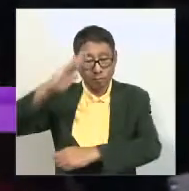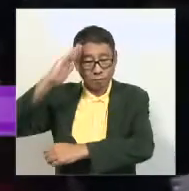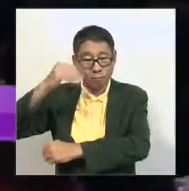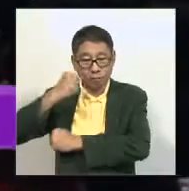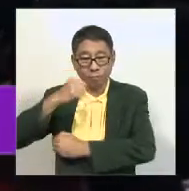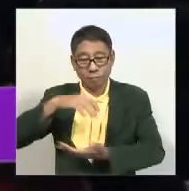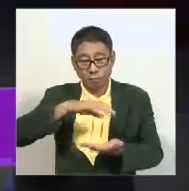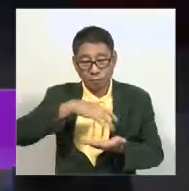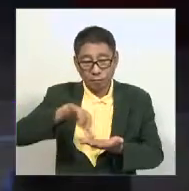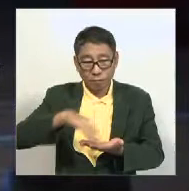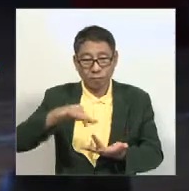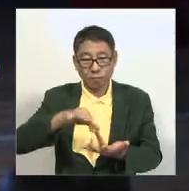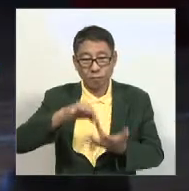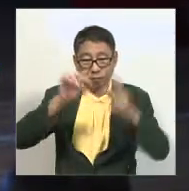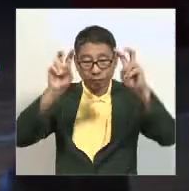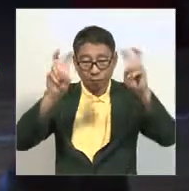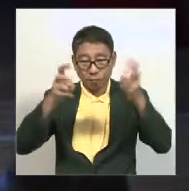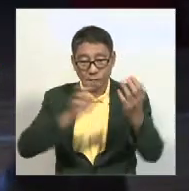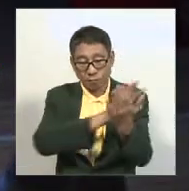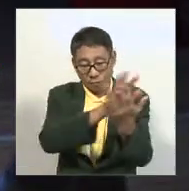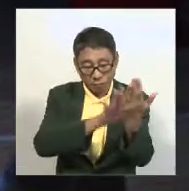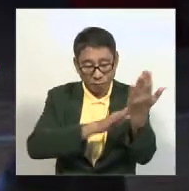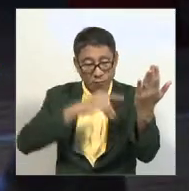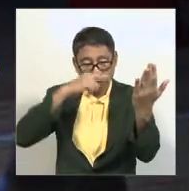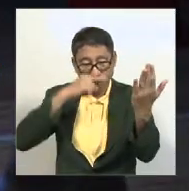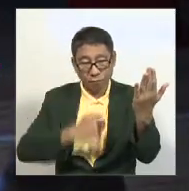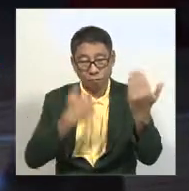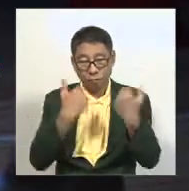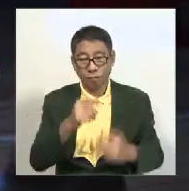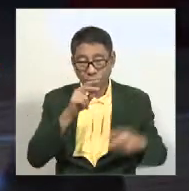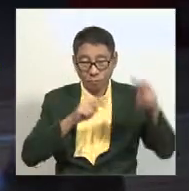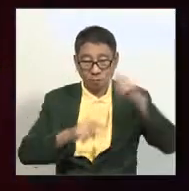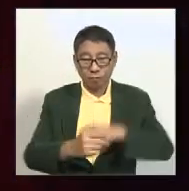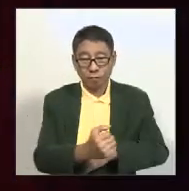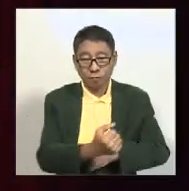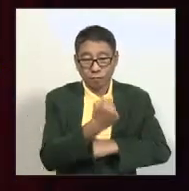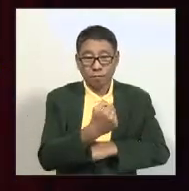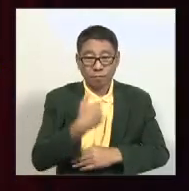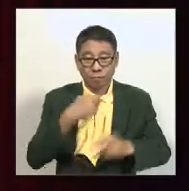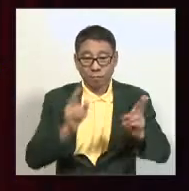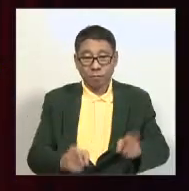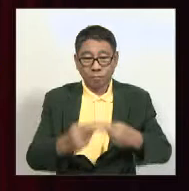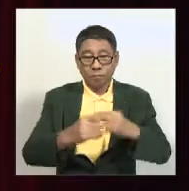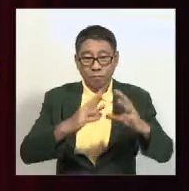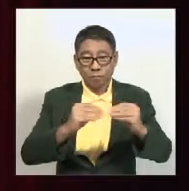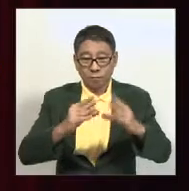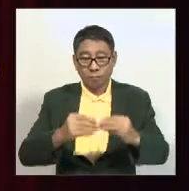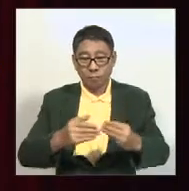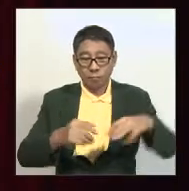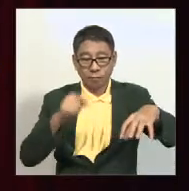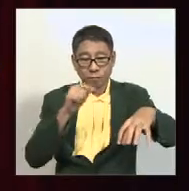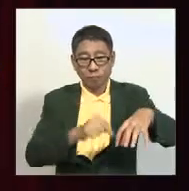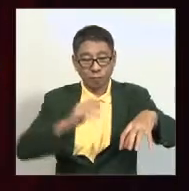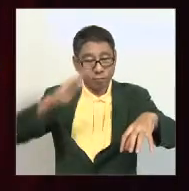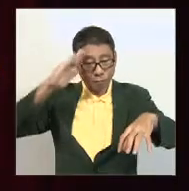กนะครับได้บรรยายพิเศษในหัวข้อแผ่นดินของเราในมุมมองด้านความมั่นคงบรรยายที่หอประชุมกิตติขจรกองบัญชา